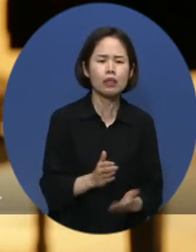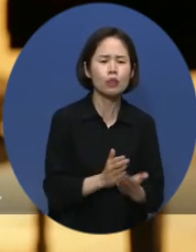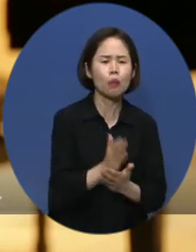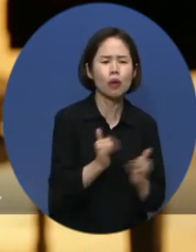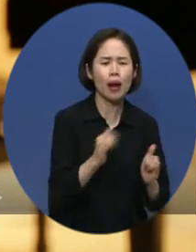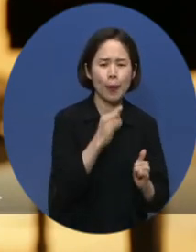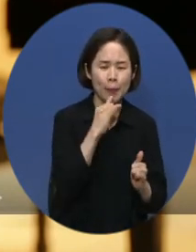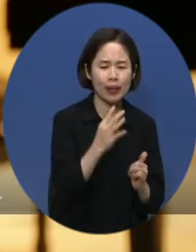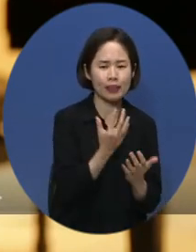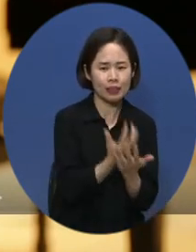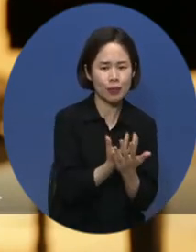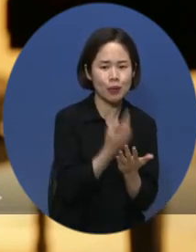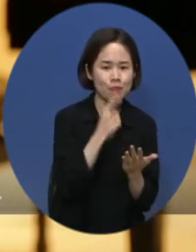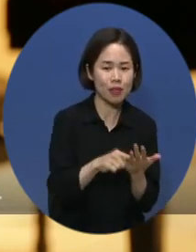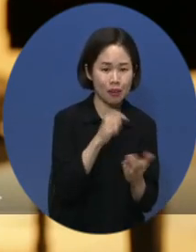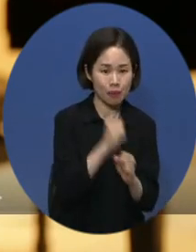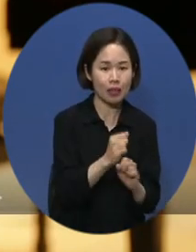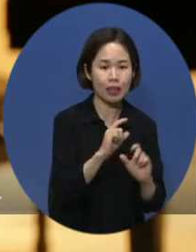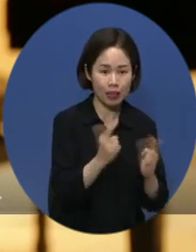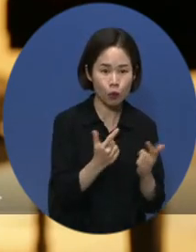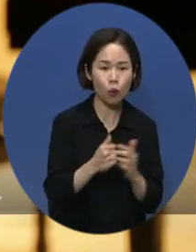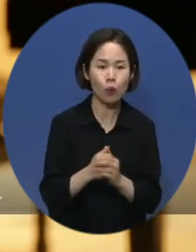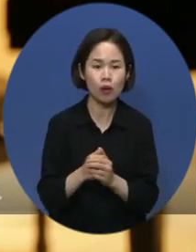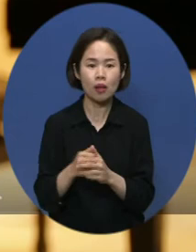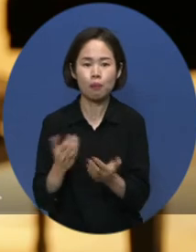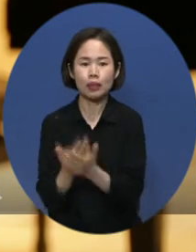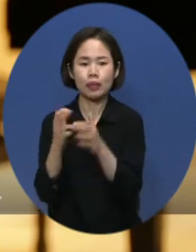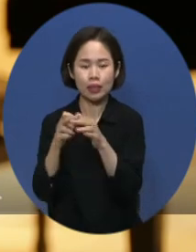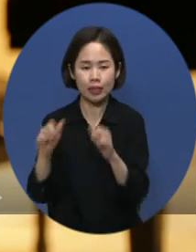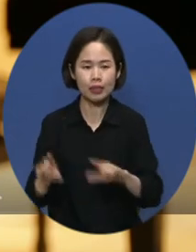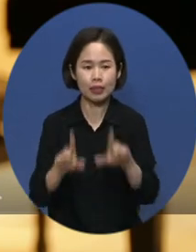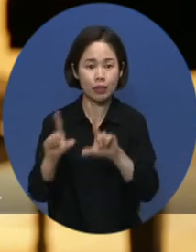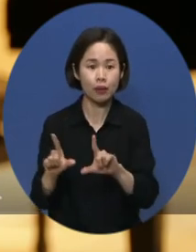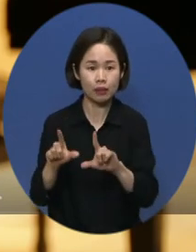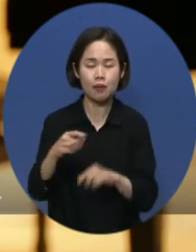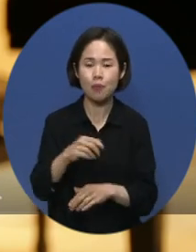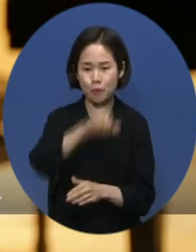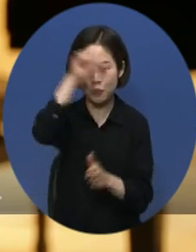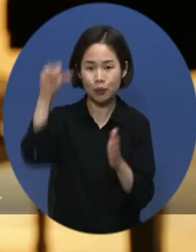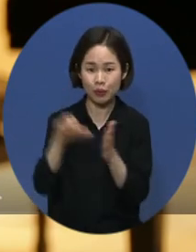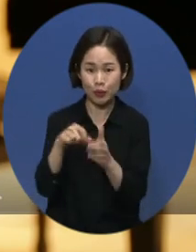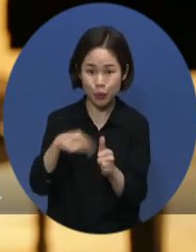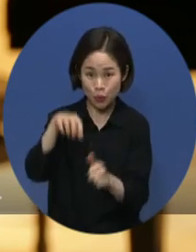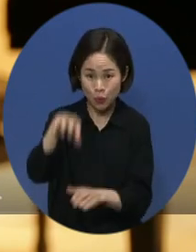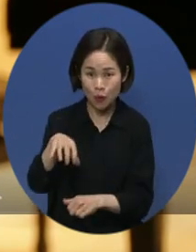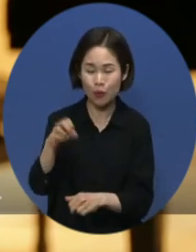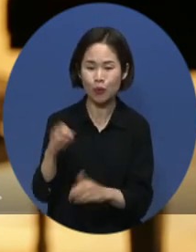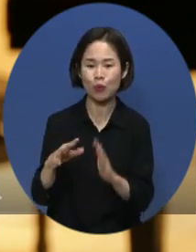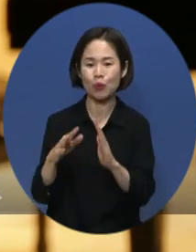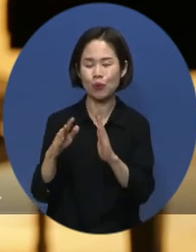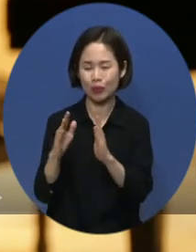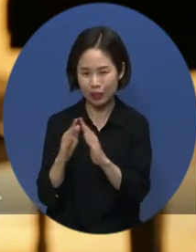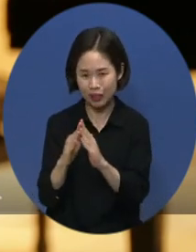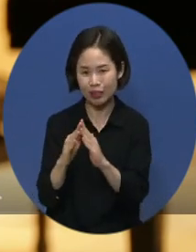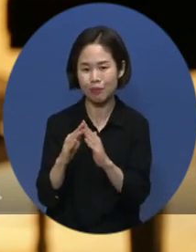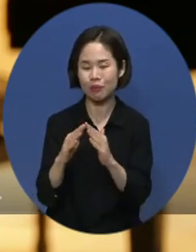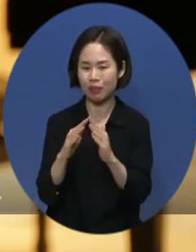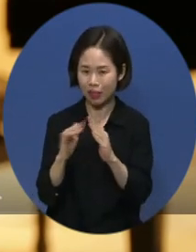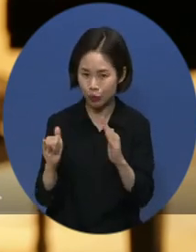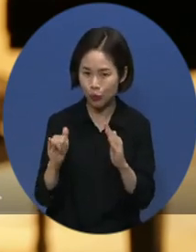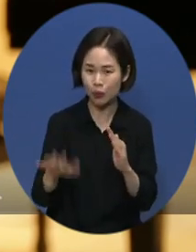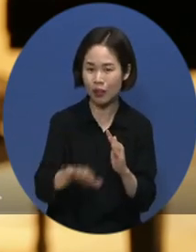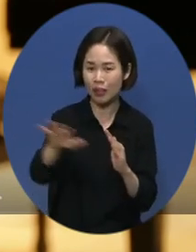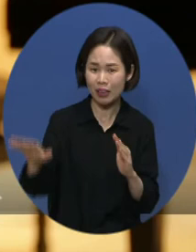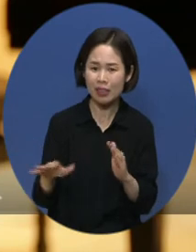평생교육센터, 뭐 거주시설, 학교, 가정 이런 곳에서 이제 읽기 쉬운 자료가 제작될 수 있도록 하는 것이